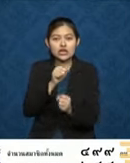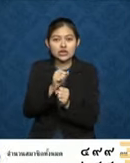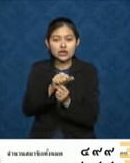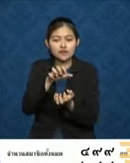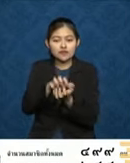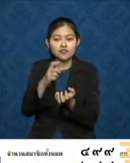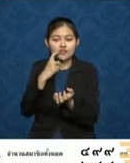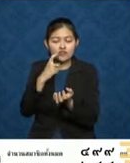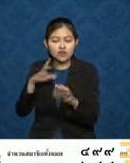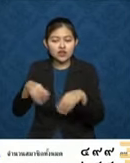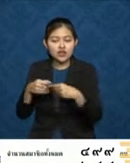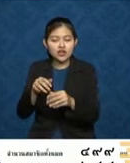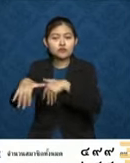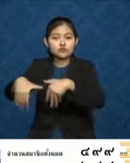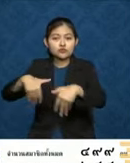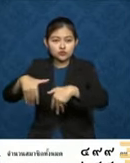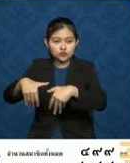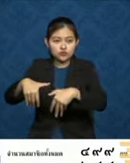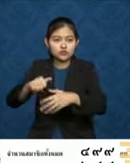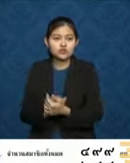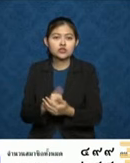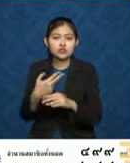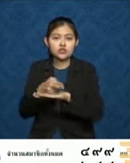ชุมชนขอคลิปนะ